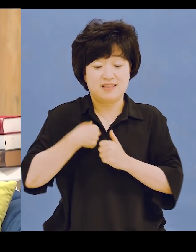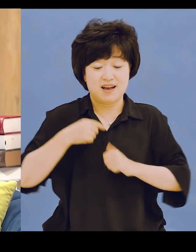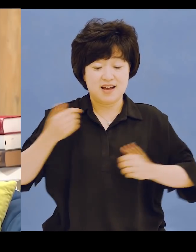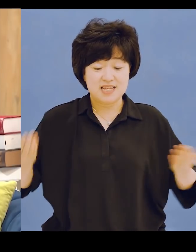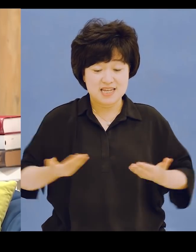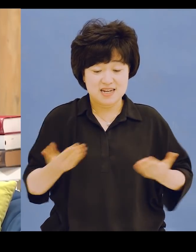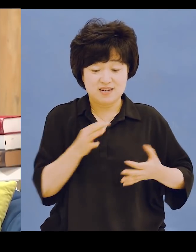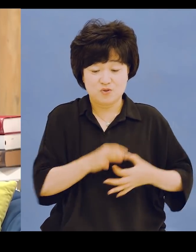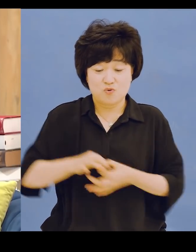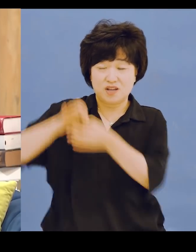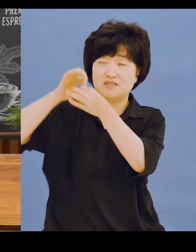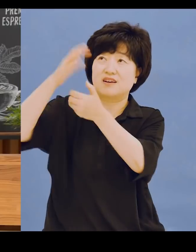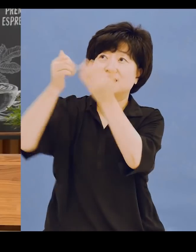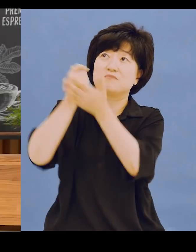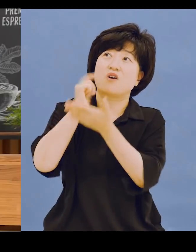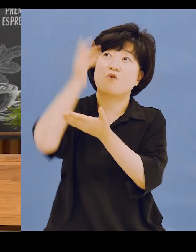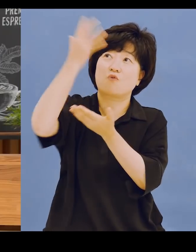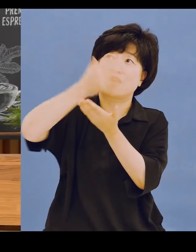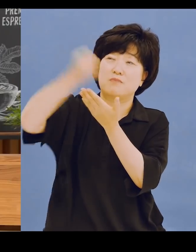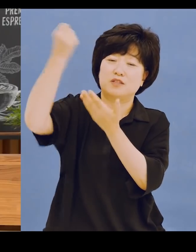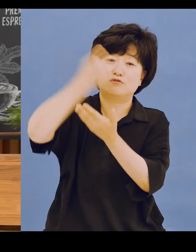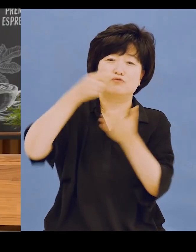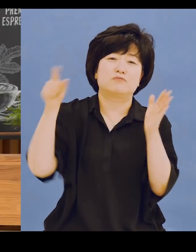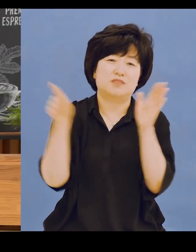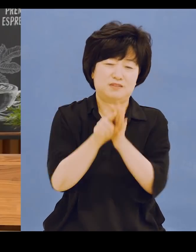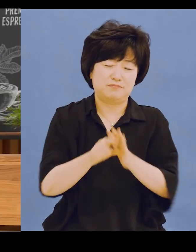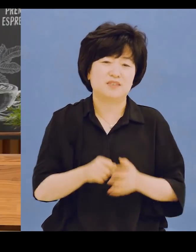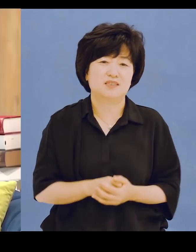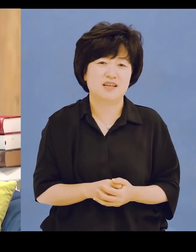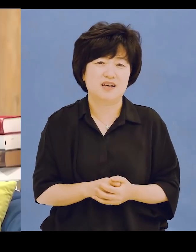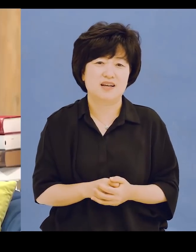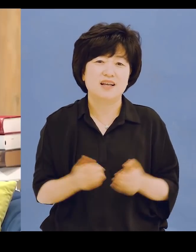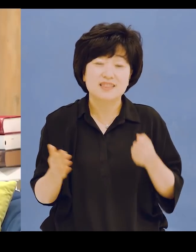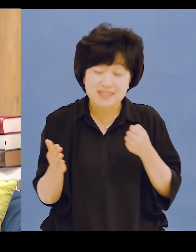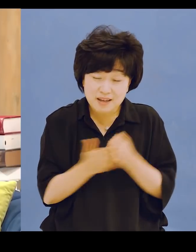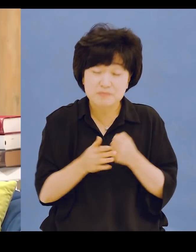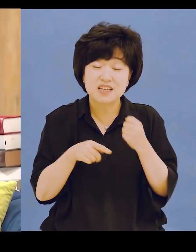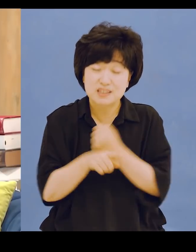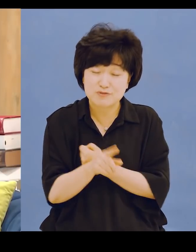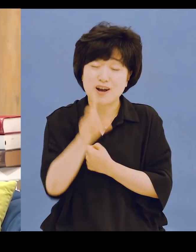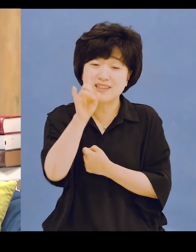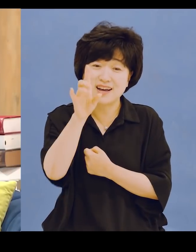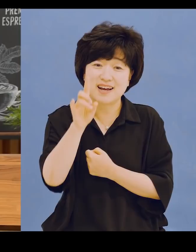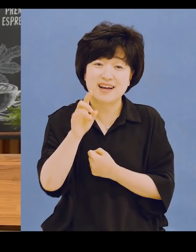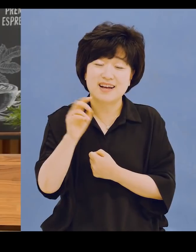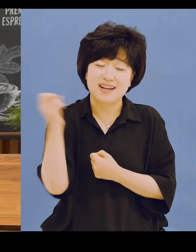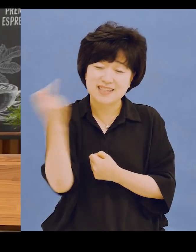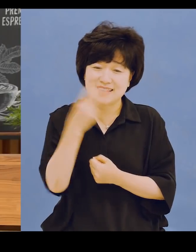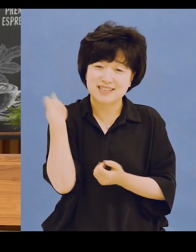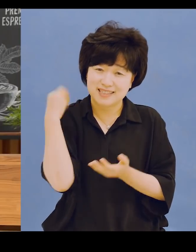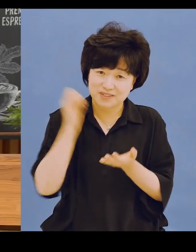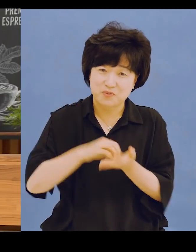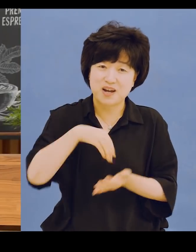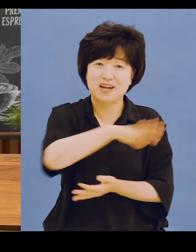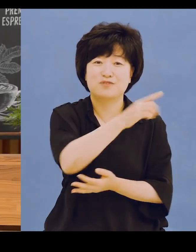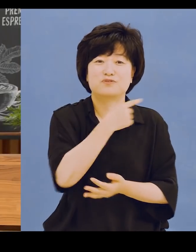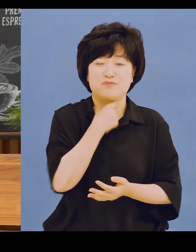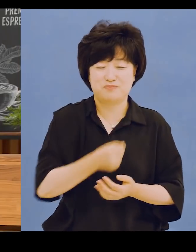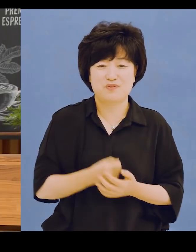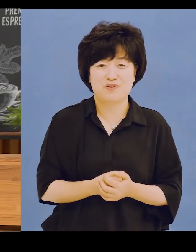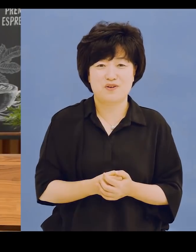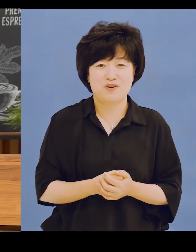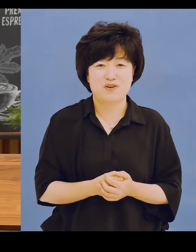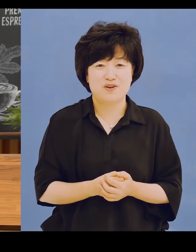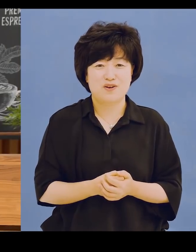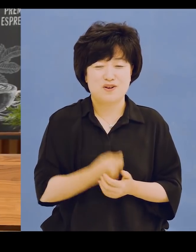영광을 받으시라고 저는 확신합니다. 아멘. 예. 예, 그 이유예요. 그래서 가는 거예요, 다시. 정말 수십 년 동안 가서